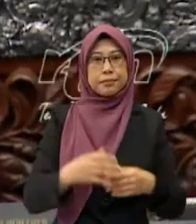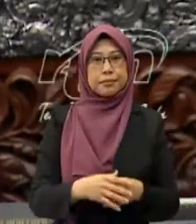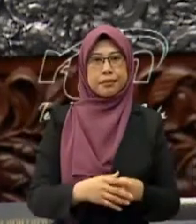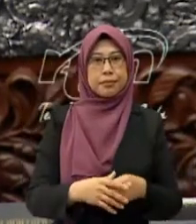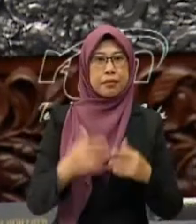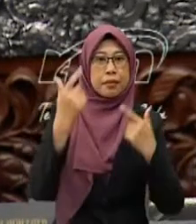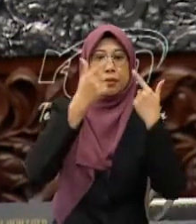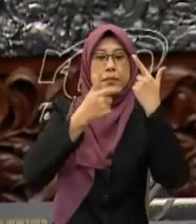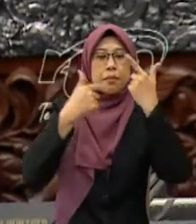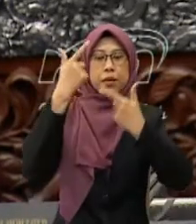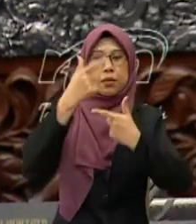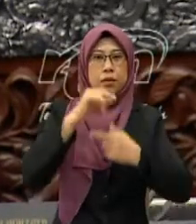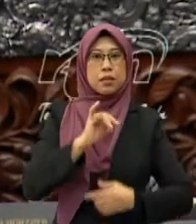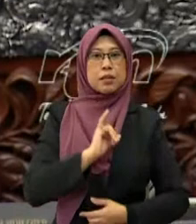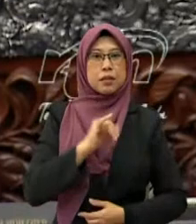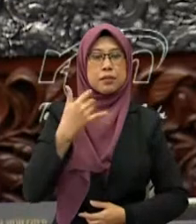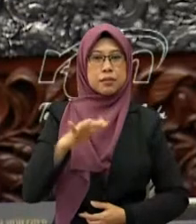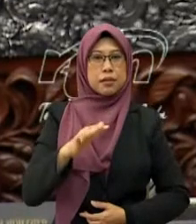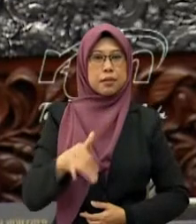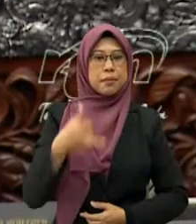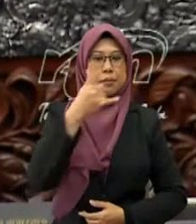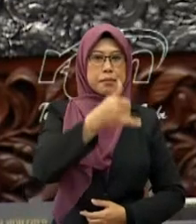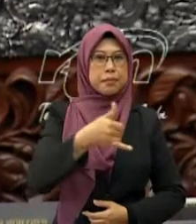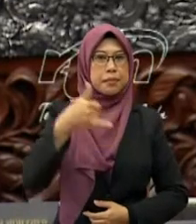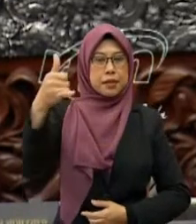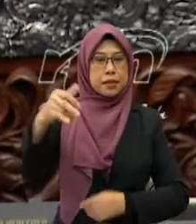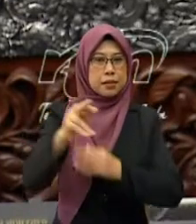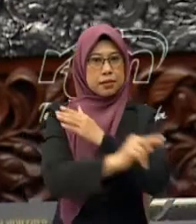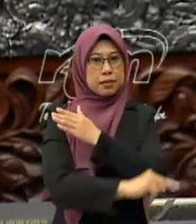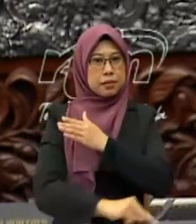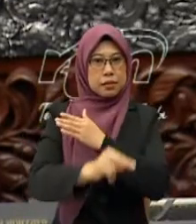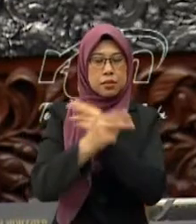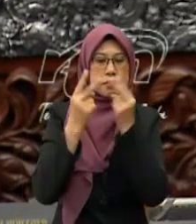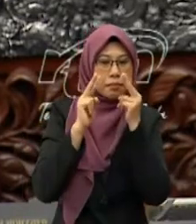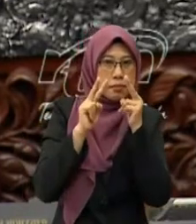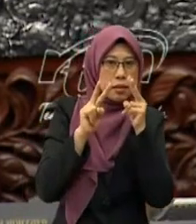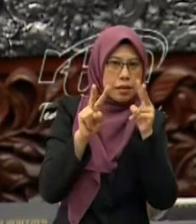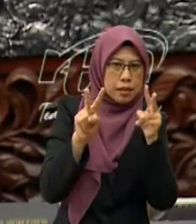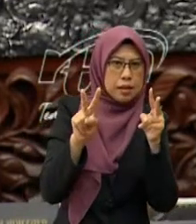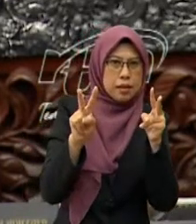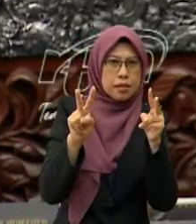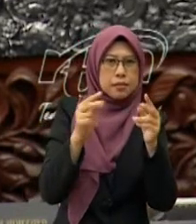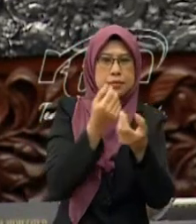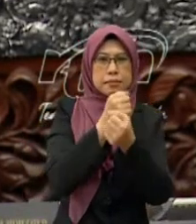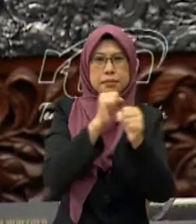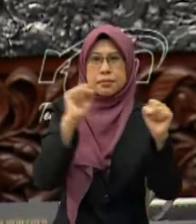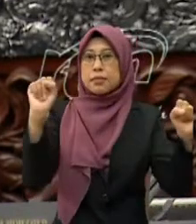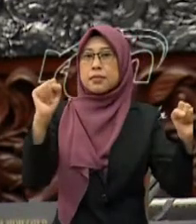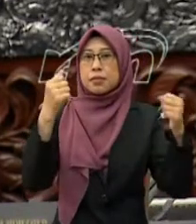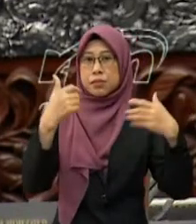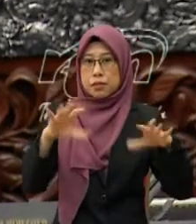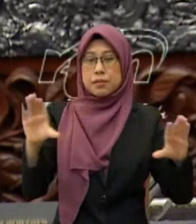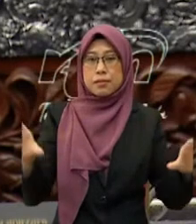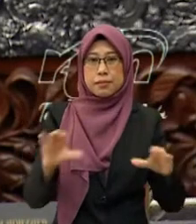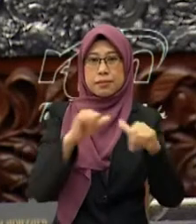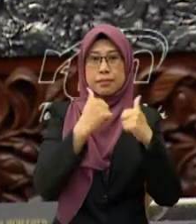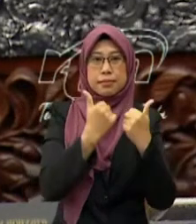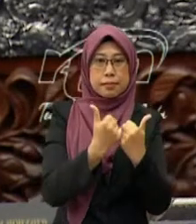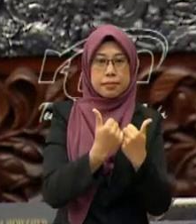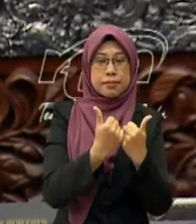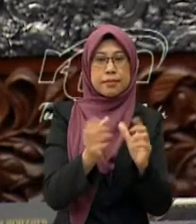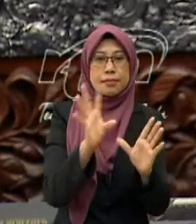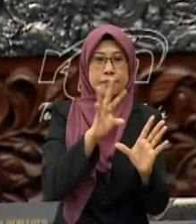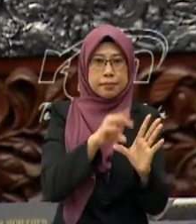turun Padang saya telepon turun kepada Papua negeri bagi melihat saya lebih dekat tentang persiapan Yang telepon dibuat oleh agensi